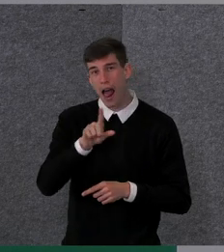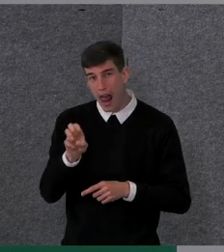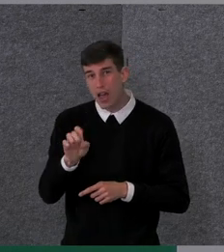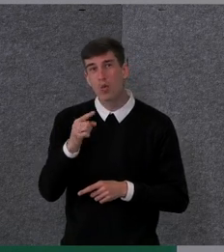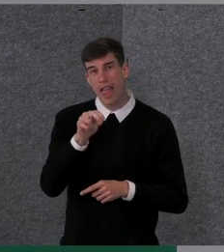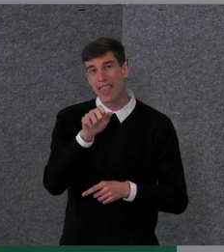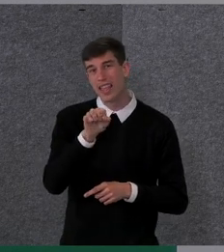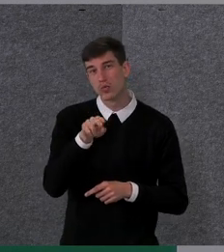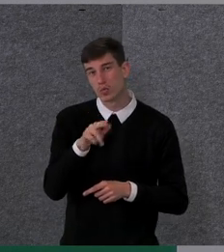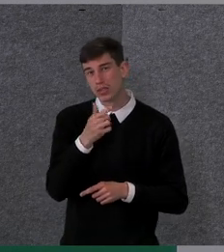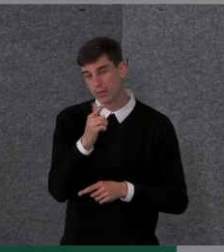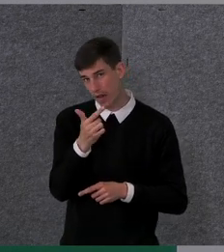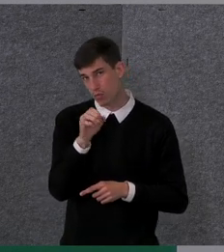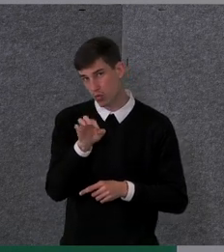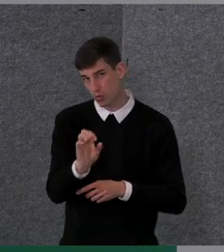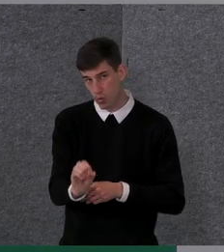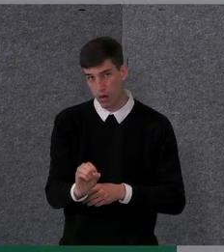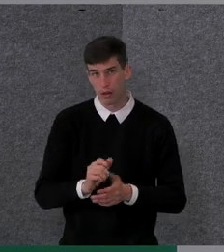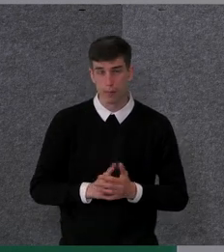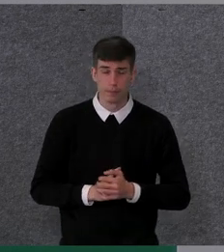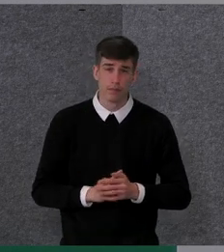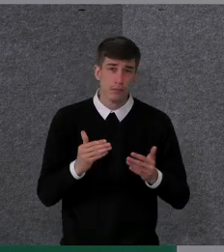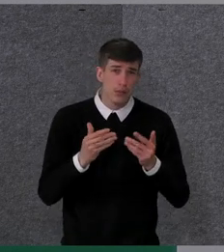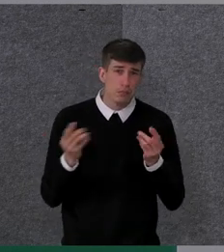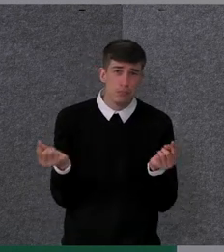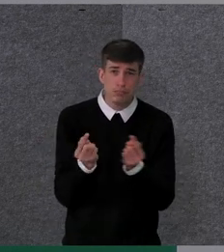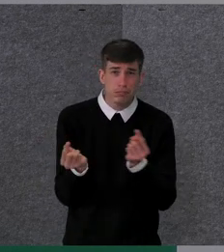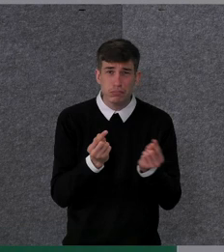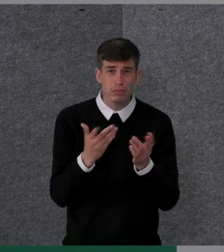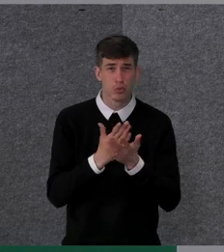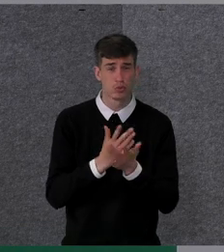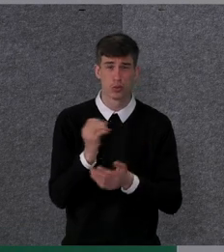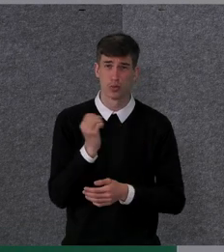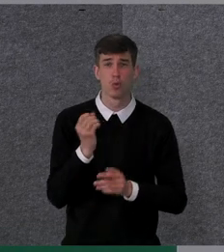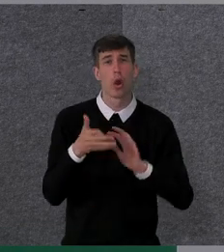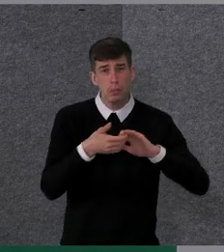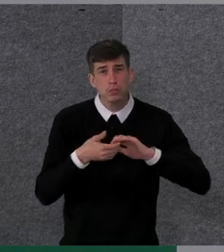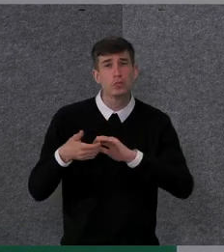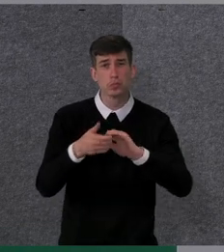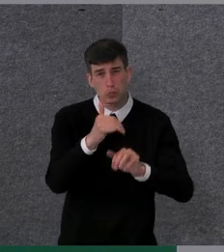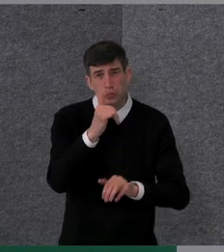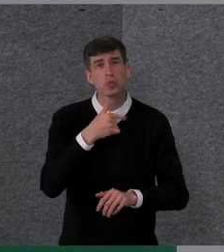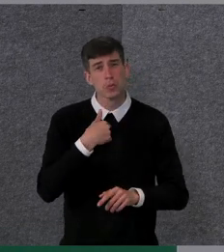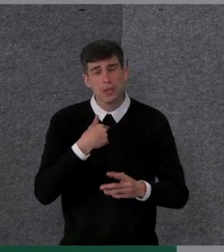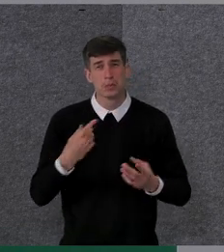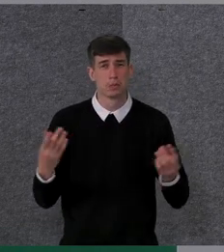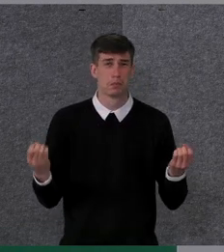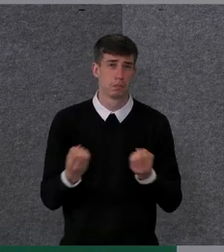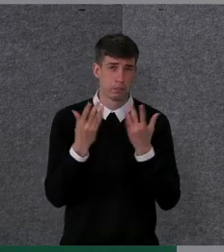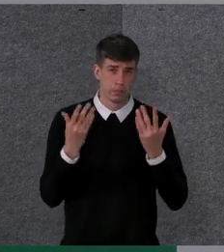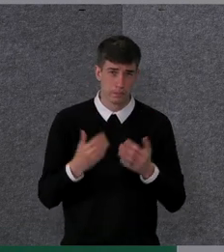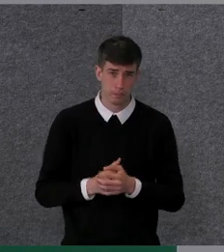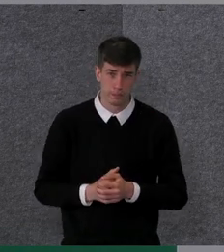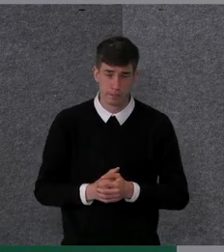NSU 2.0. Es wird immer so viel geredet und Solidarität bekundet. Es wird sich immer so viel empört.